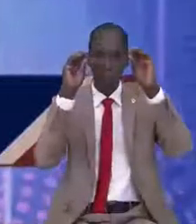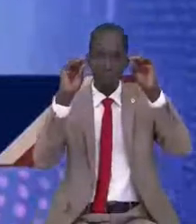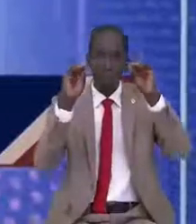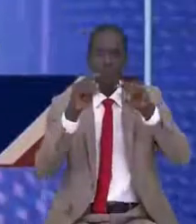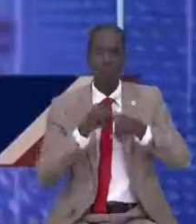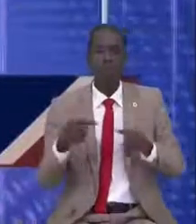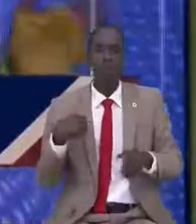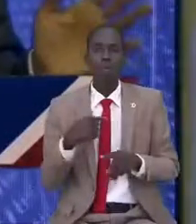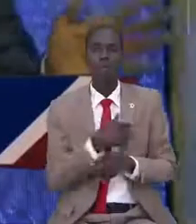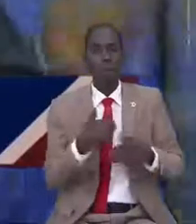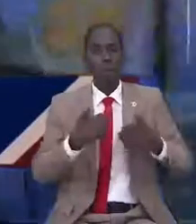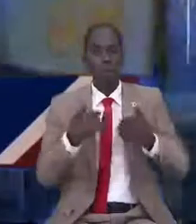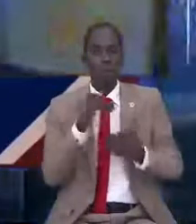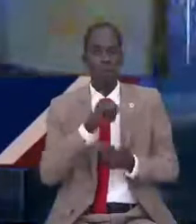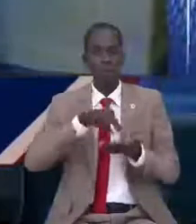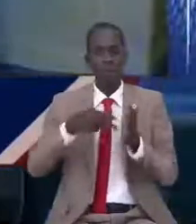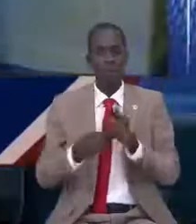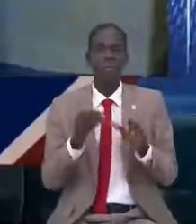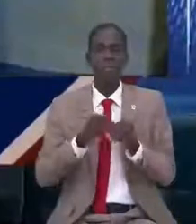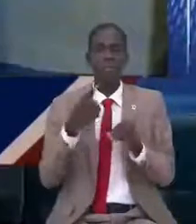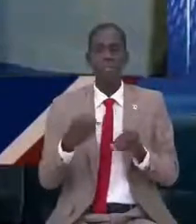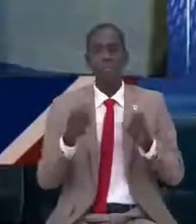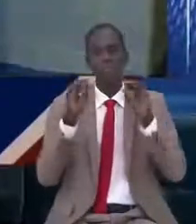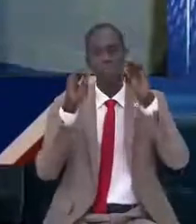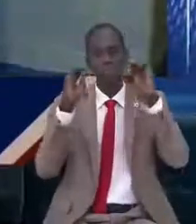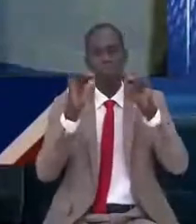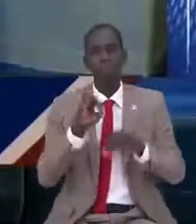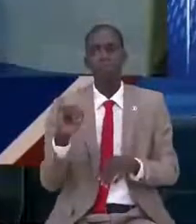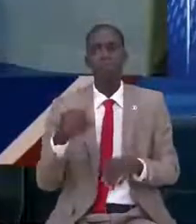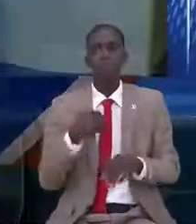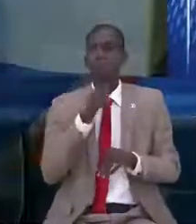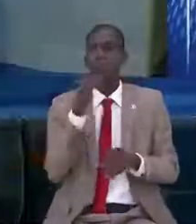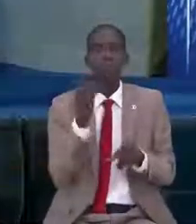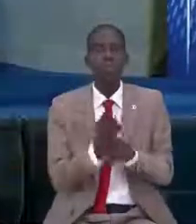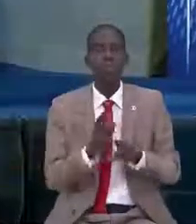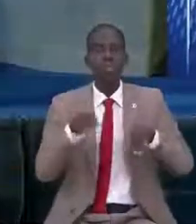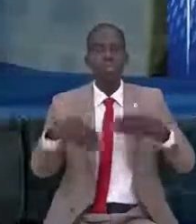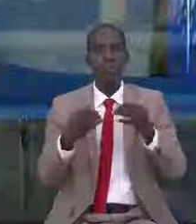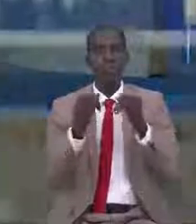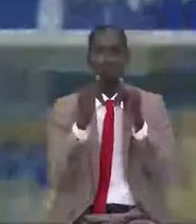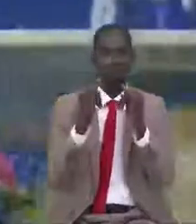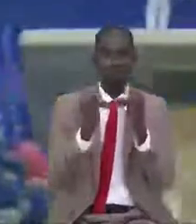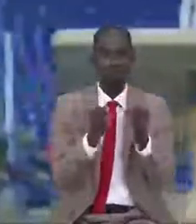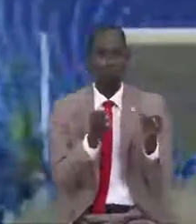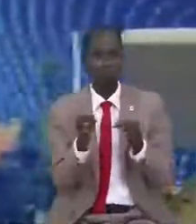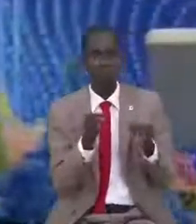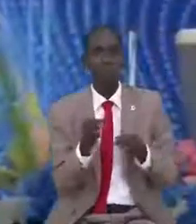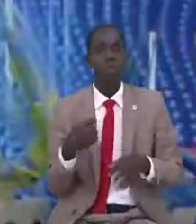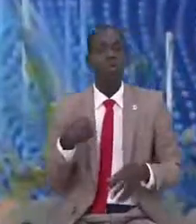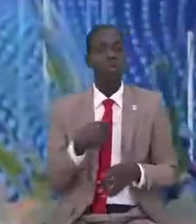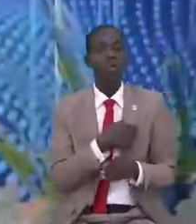pour prêcher. Non seulement on enseigne, mais aussi on a un objectif dans l'enseignement. Non seulement nous